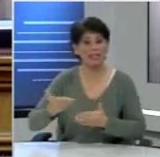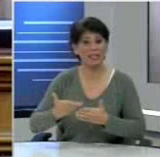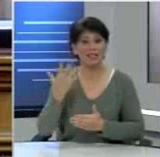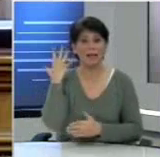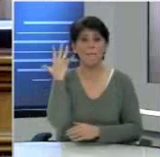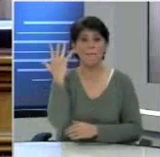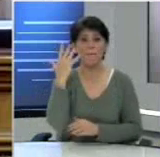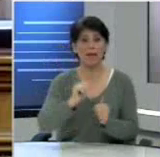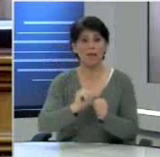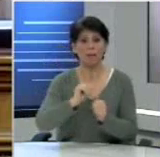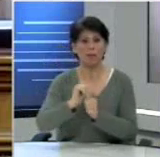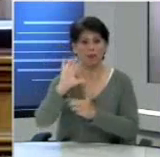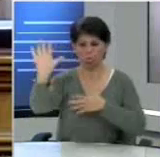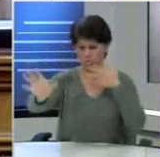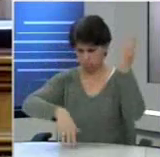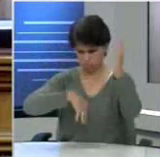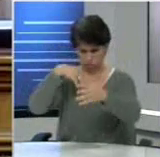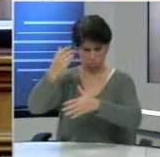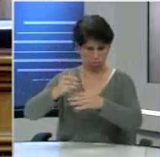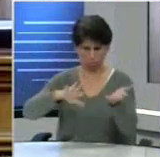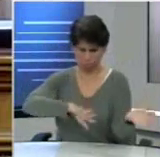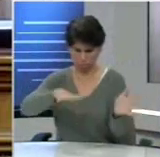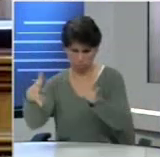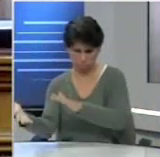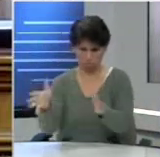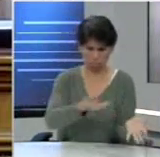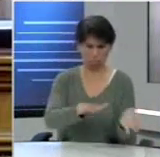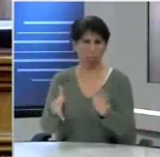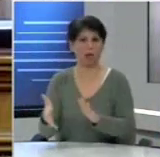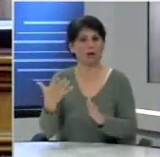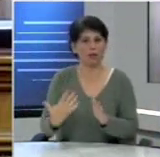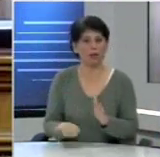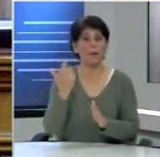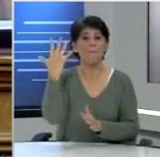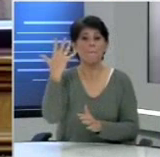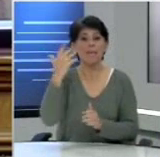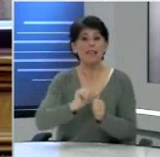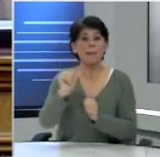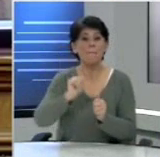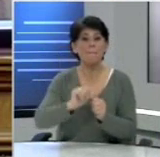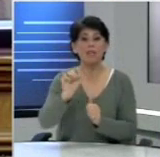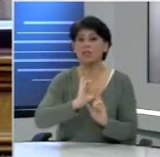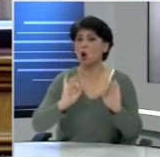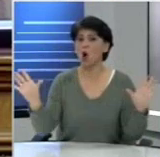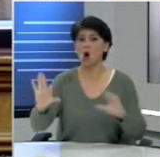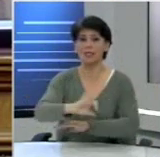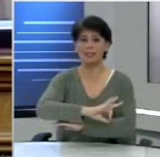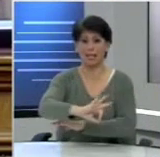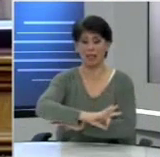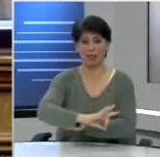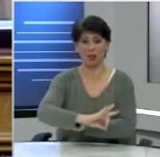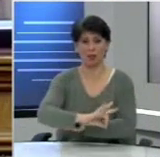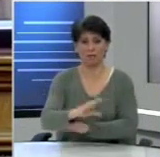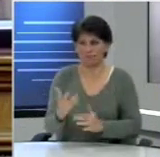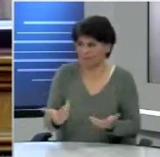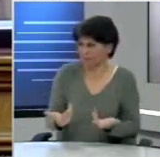5 μήνες αλαλούμ και παλινδρομήσεις. 5 μήνες δίχως σχεδιασμό. Διότι πώς